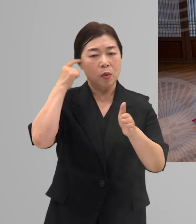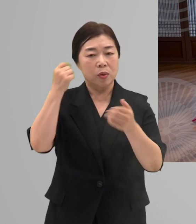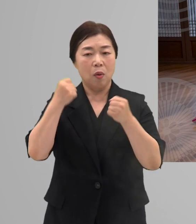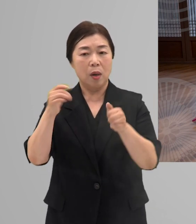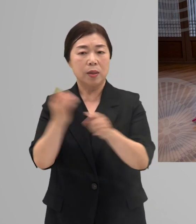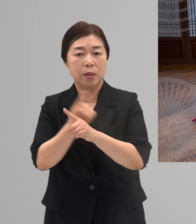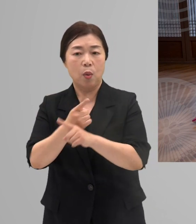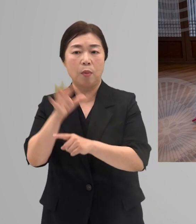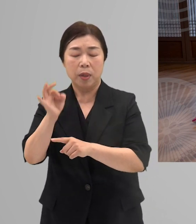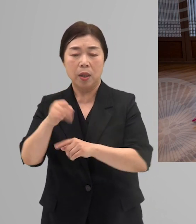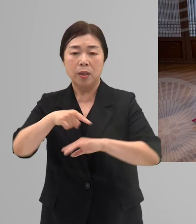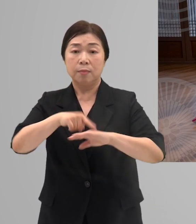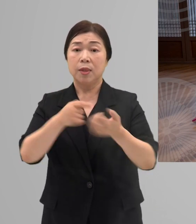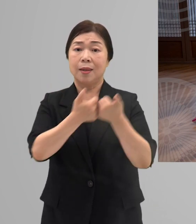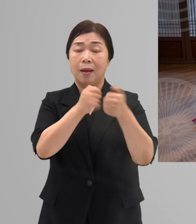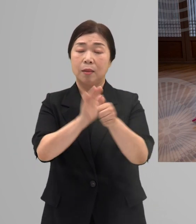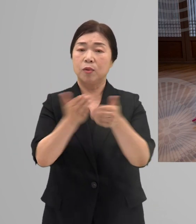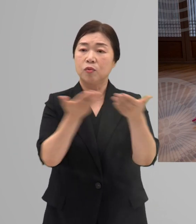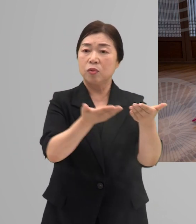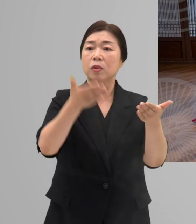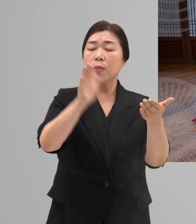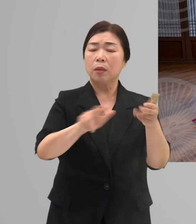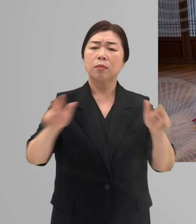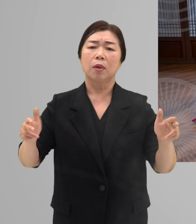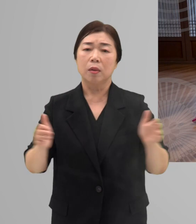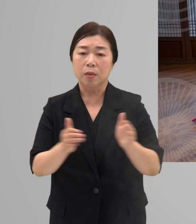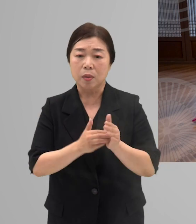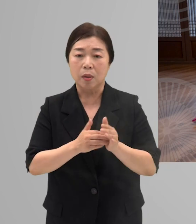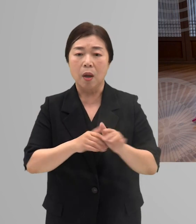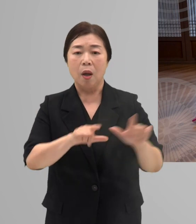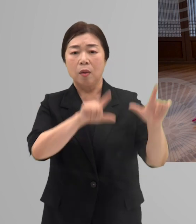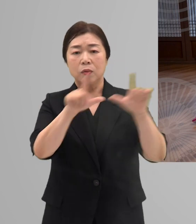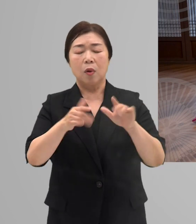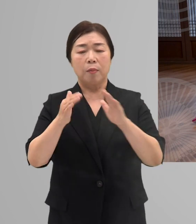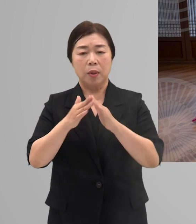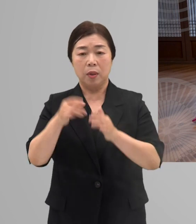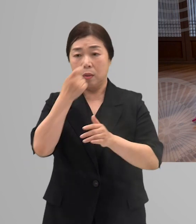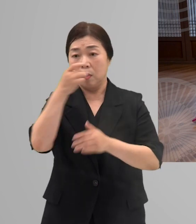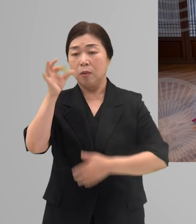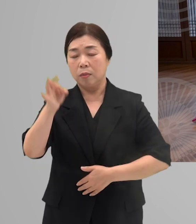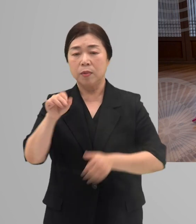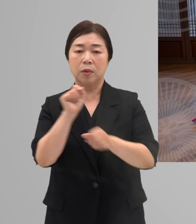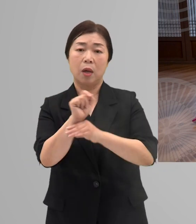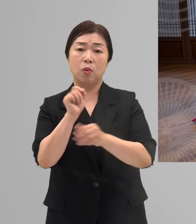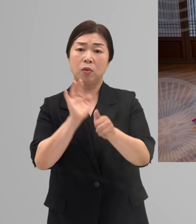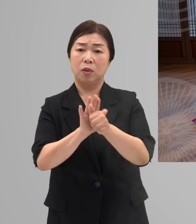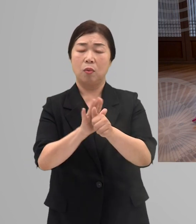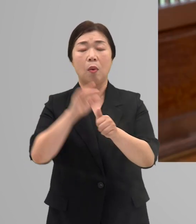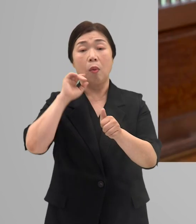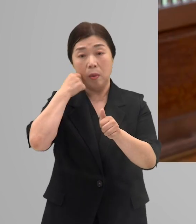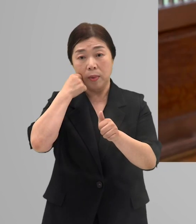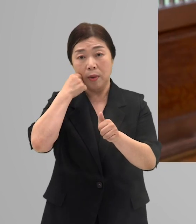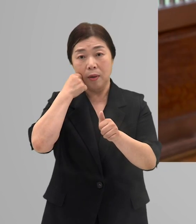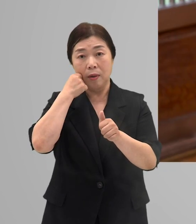치료비와 심리 상담을 지원하고 있으나 아직까지 주거비나 학자금과 같은 행정 지원은